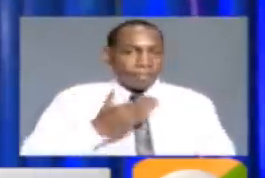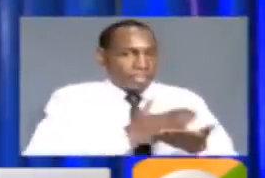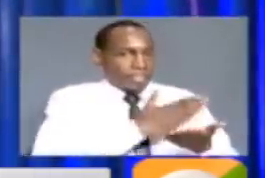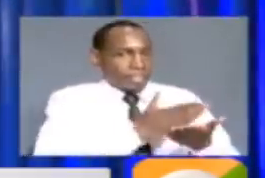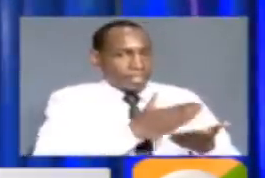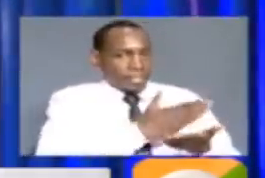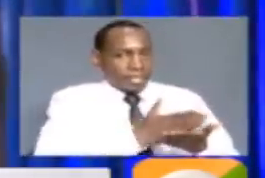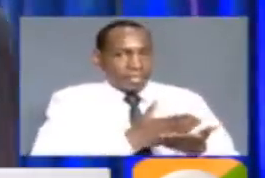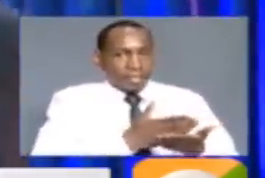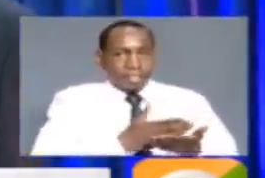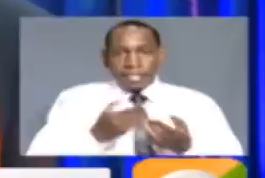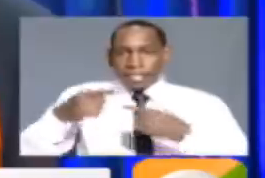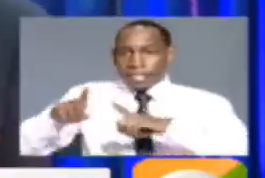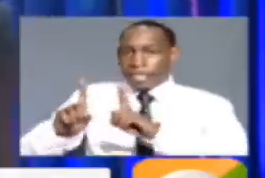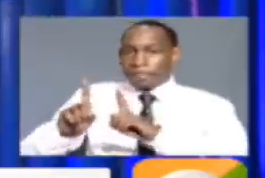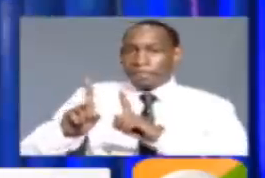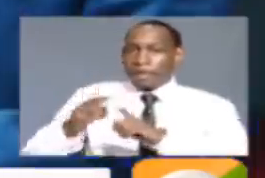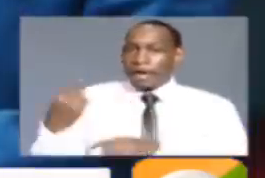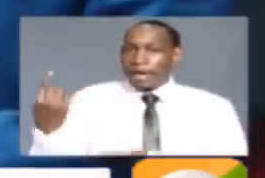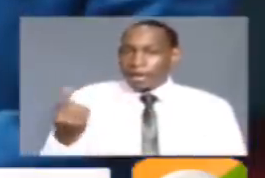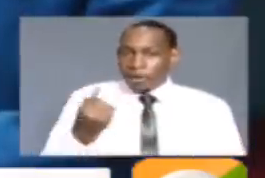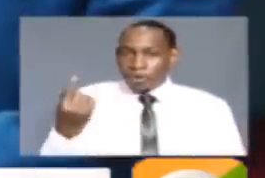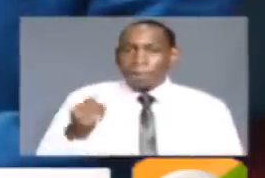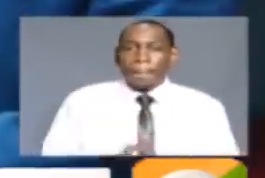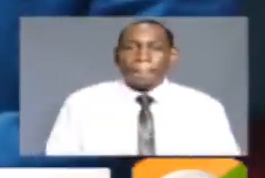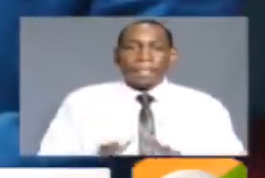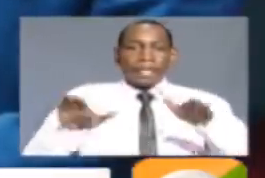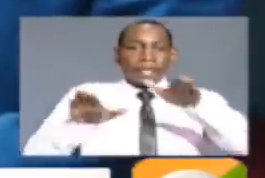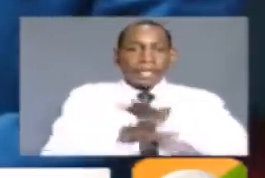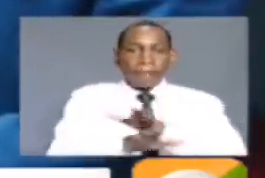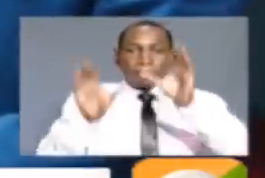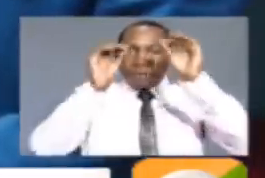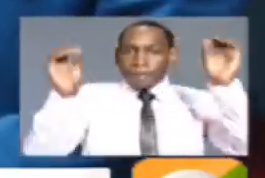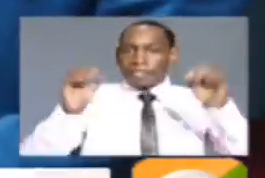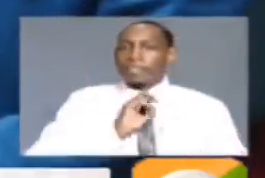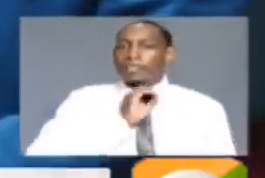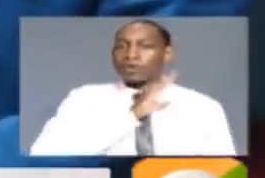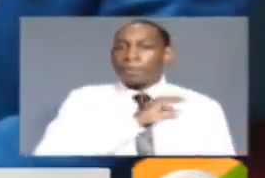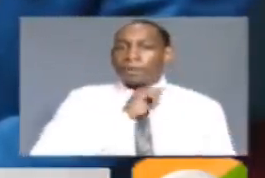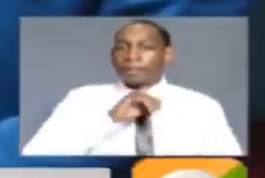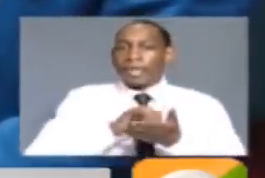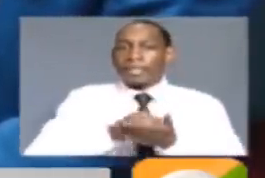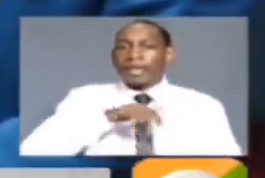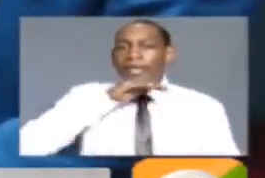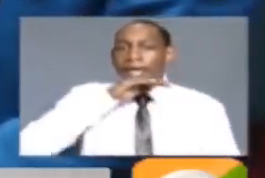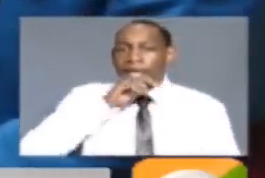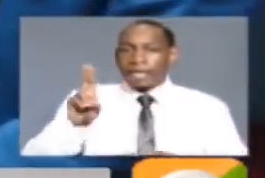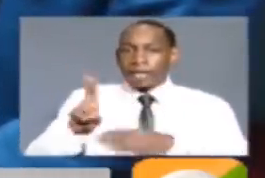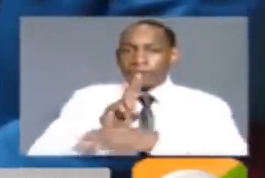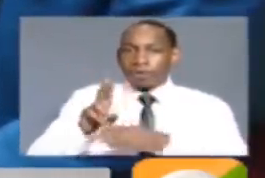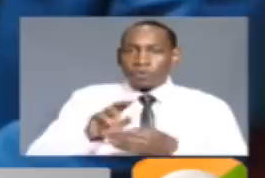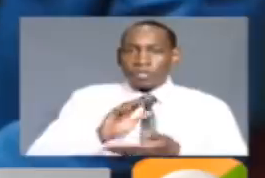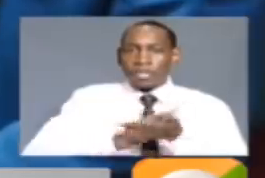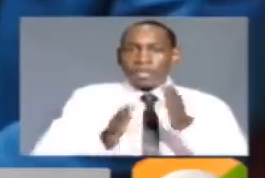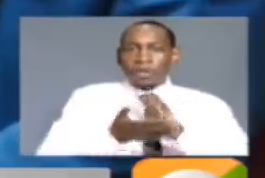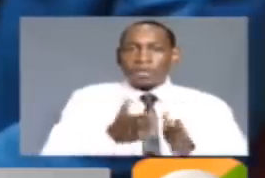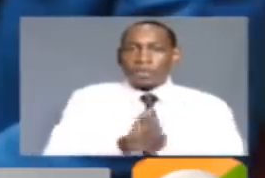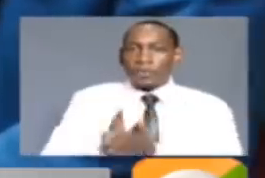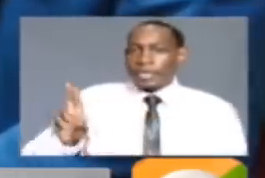tumgawanye. Unakula peke yako na bibi yako. Naibu Rais akiteta kuwa Odinga anatumia maridhiano yake na Rais Uhuru